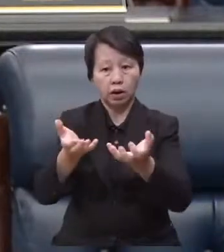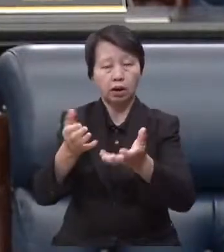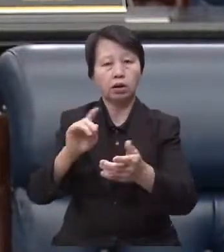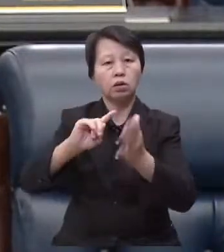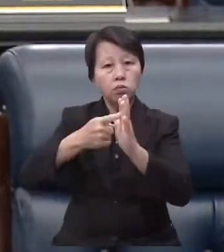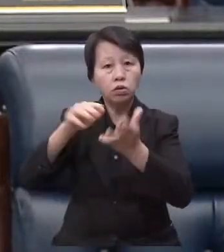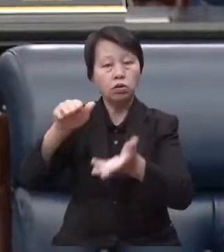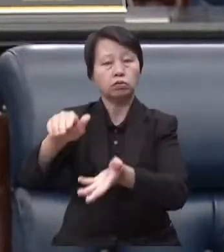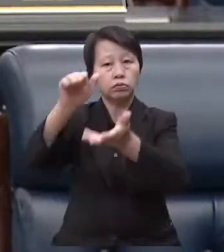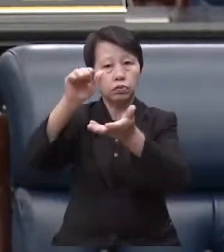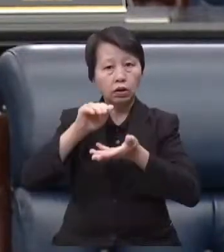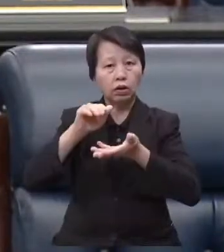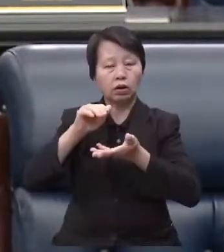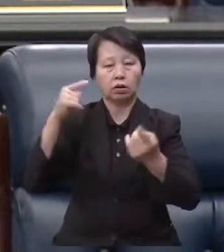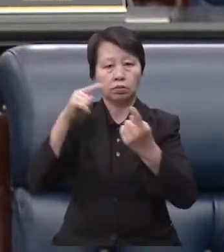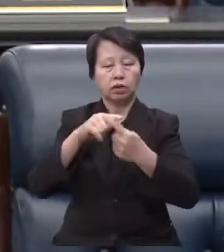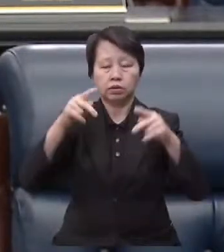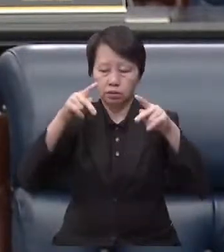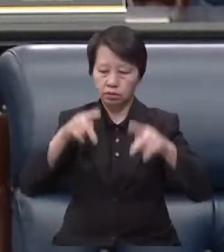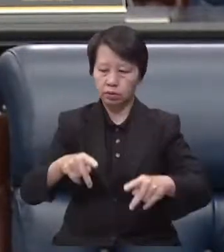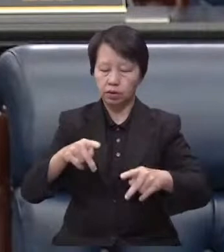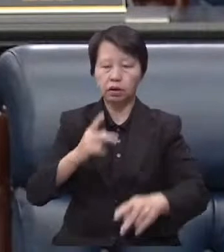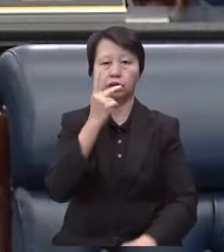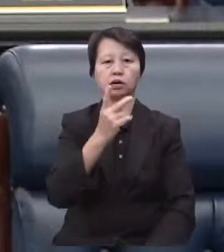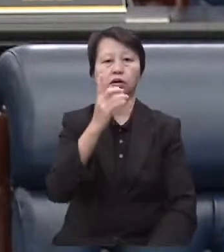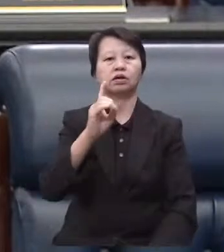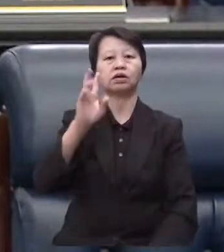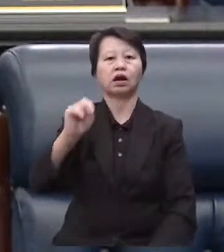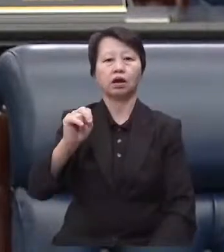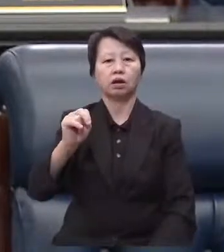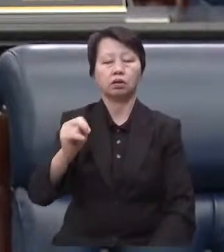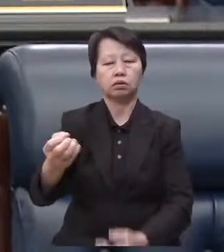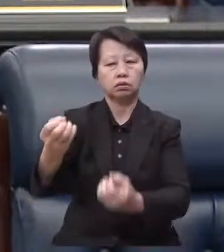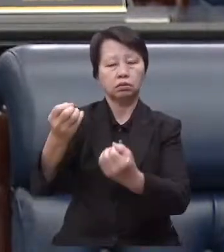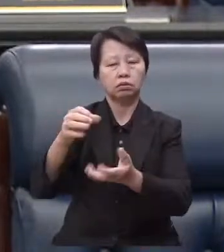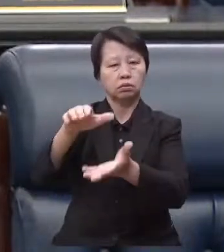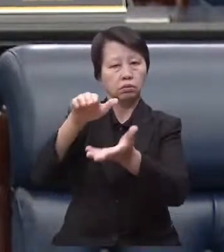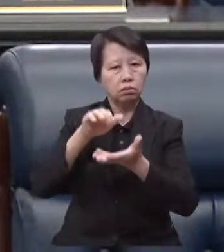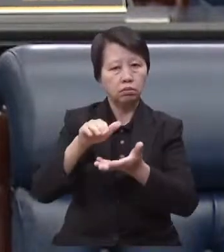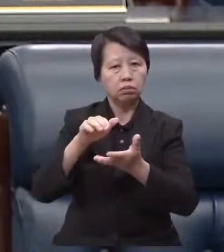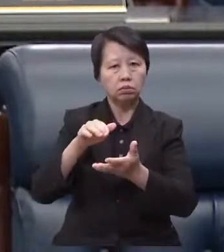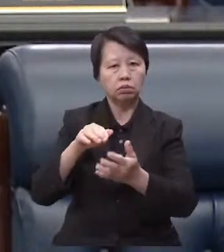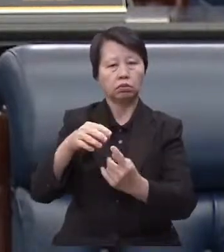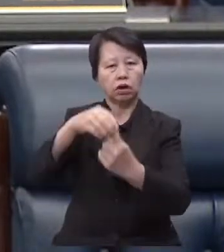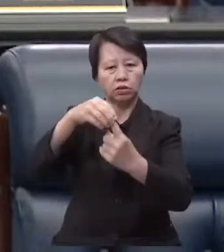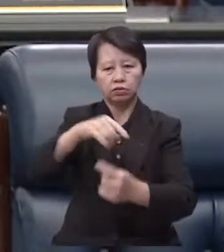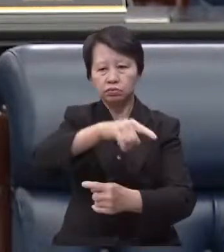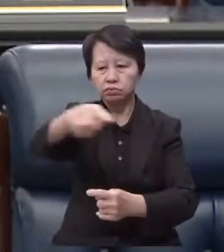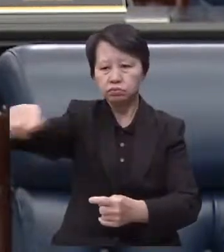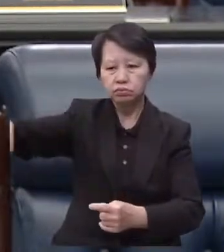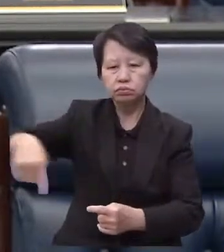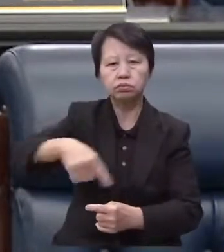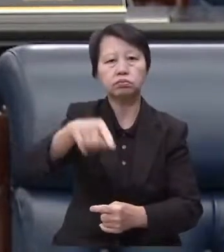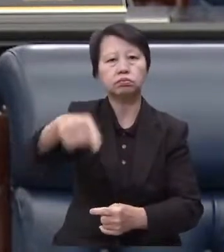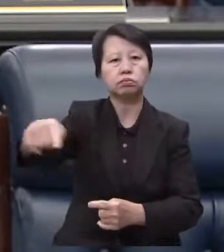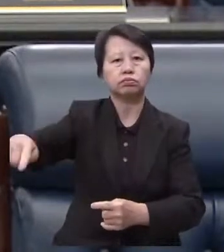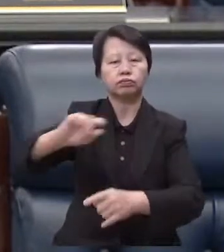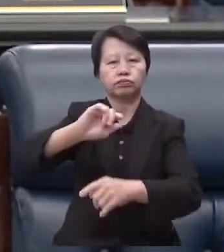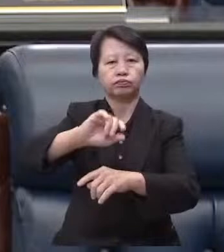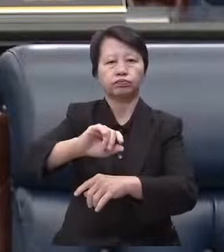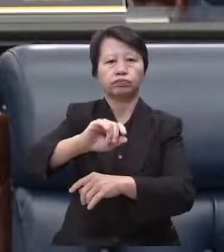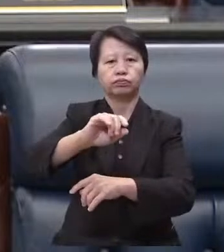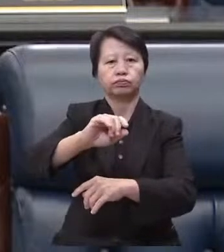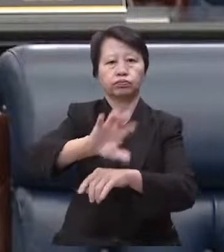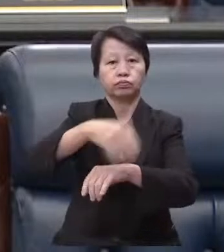kepada pihak kementerian, khususnya daripada kalangan-kalangan